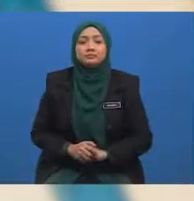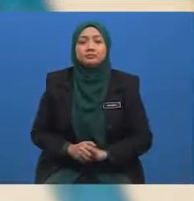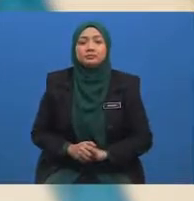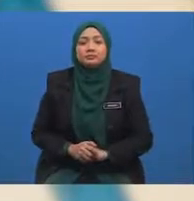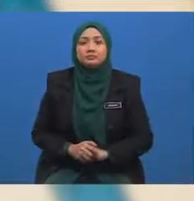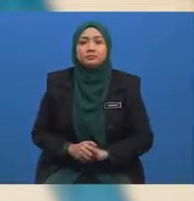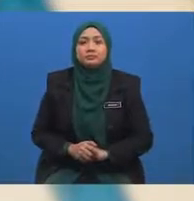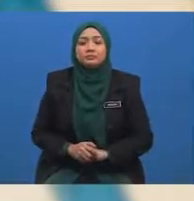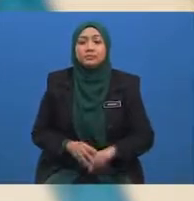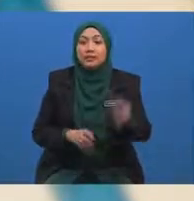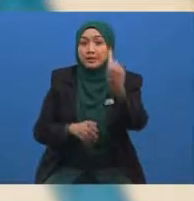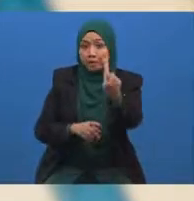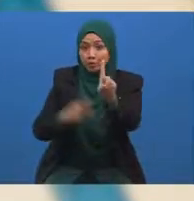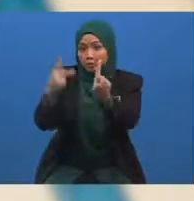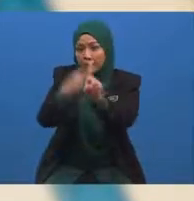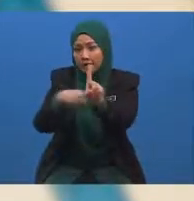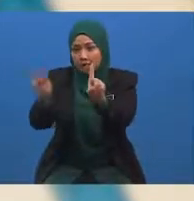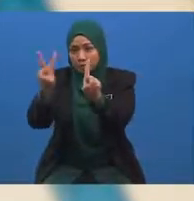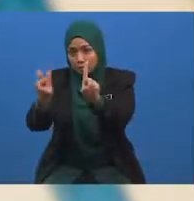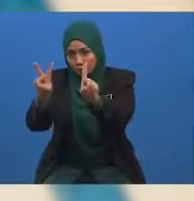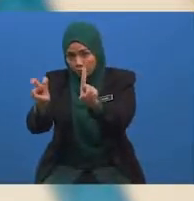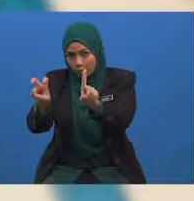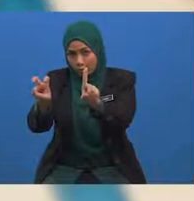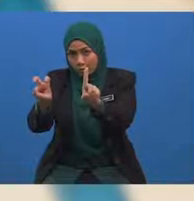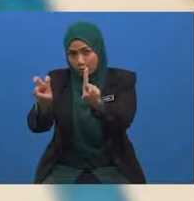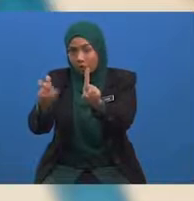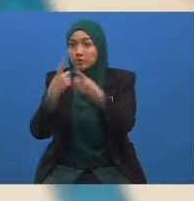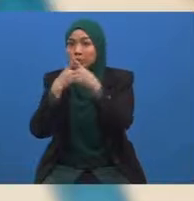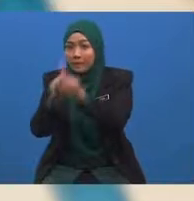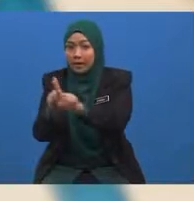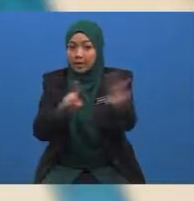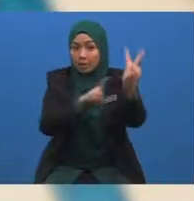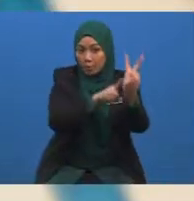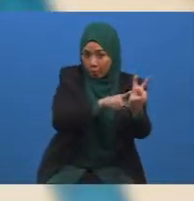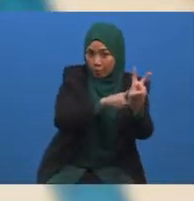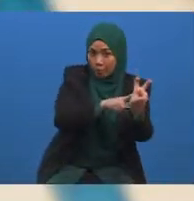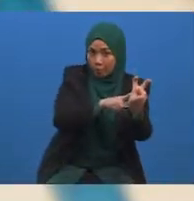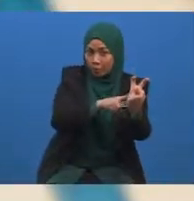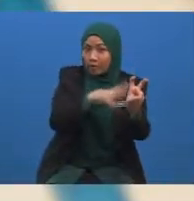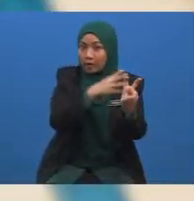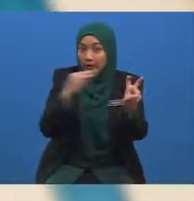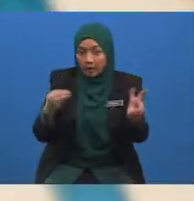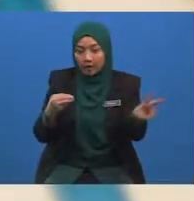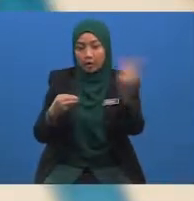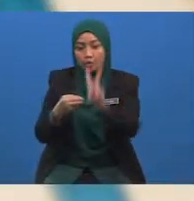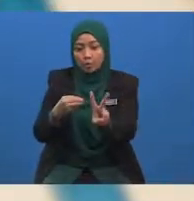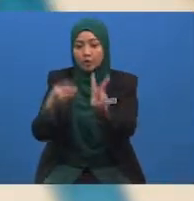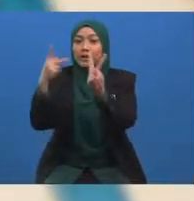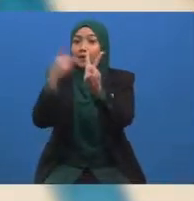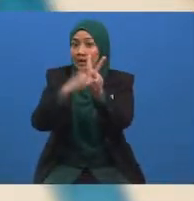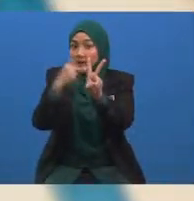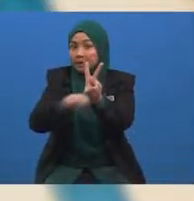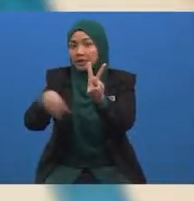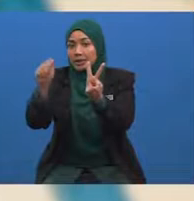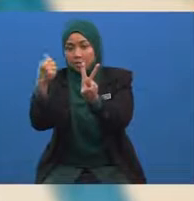sekali. 1 darab 20. 2 darab 10.